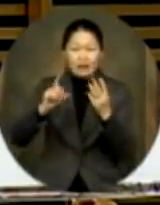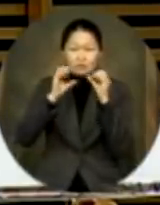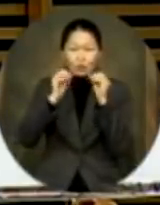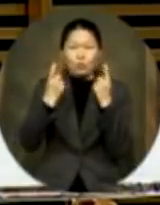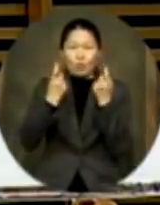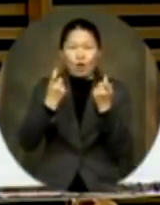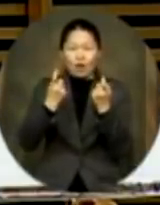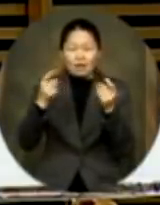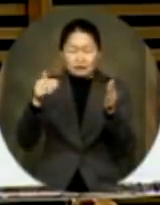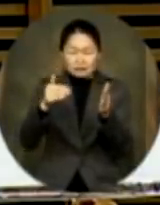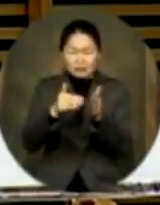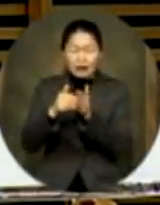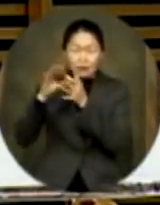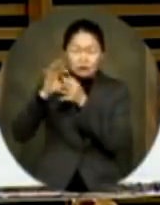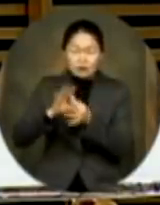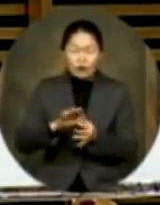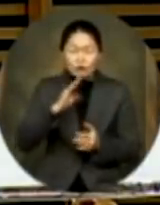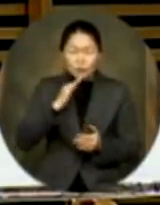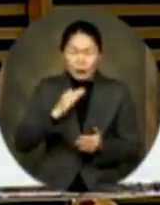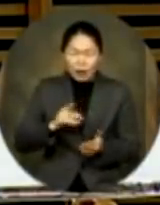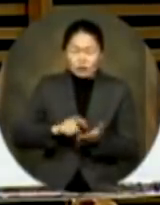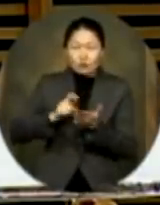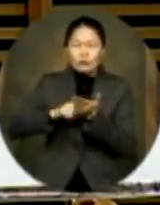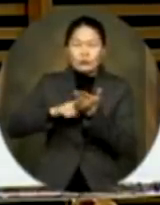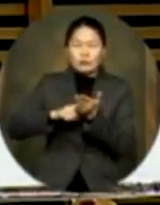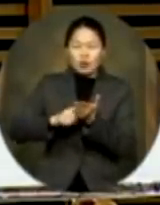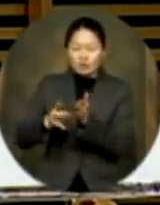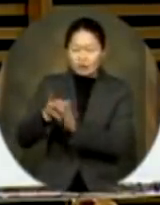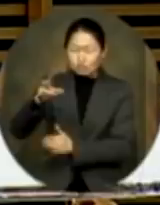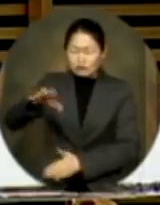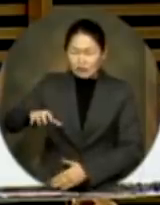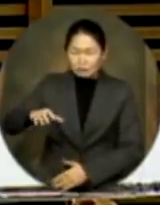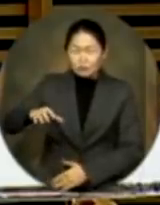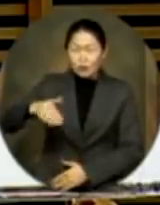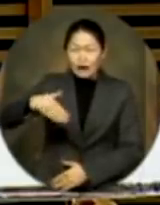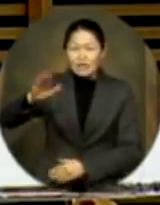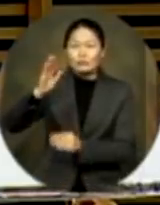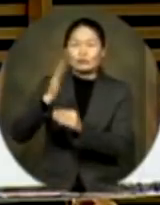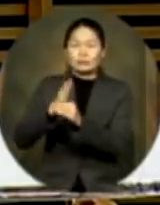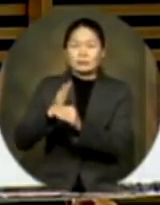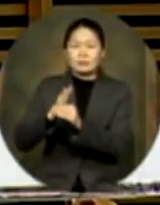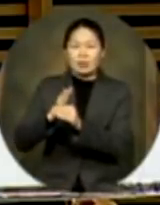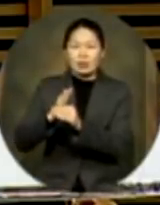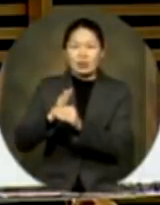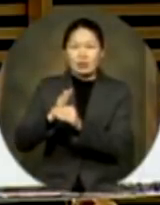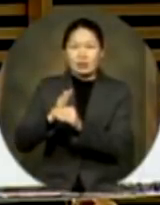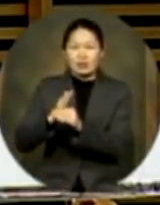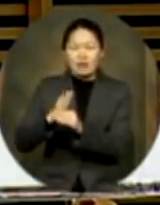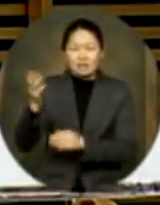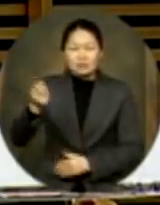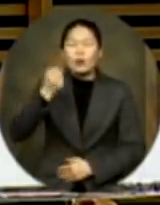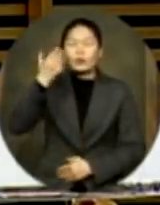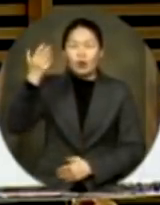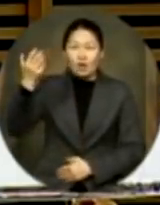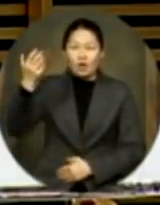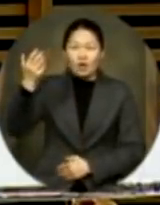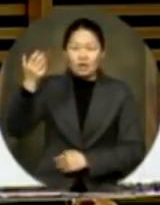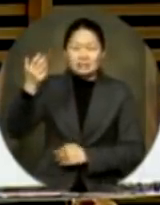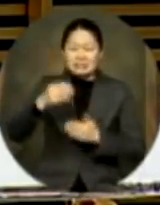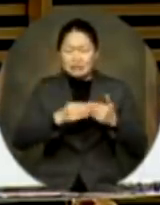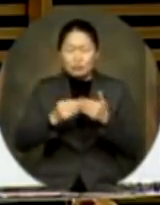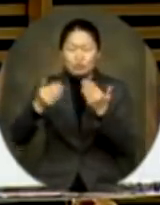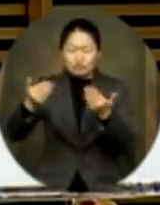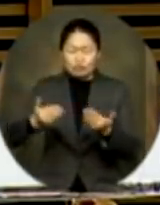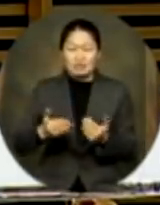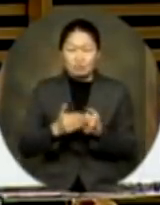아주 서둘러서 예루살렘으로 돌아가고 있었습니다 그 성령께서 그렇게 인도하시기